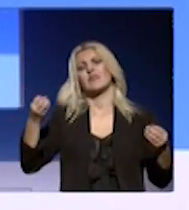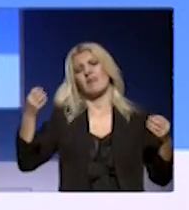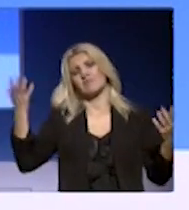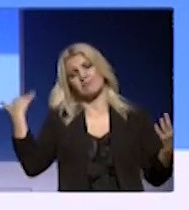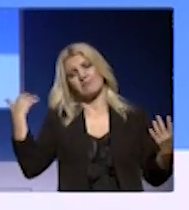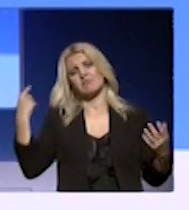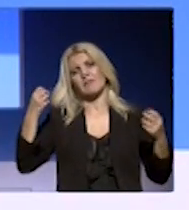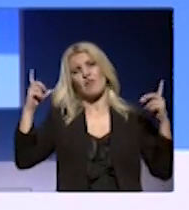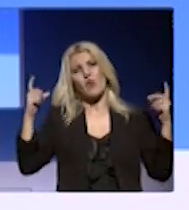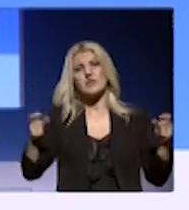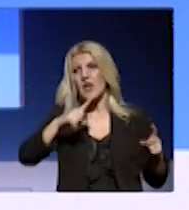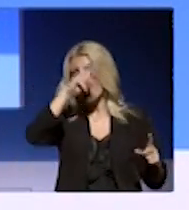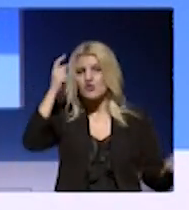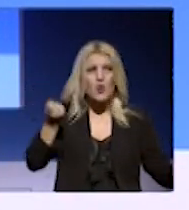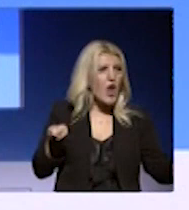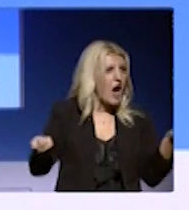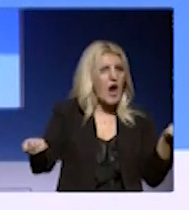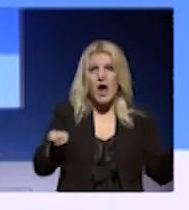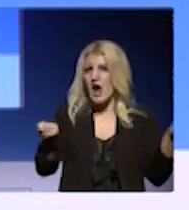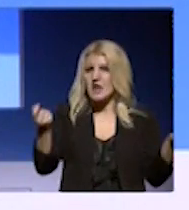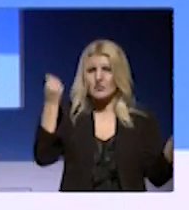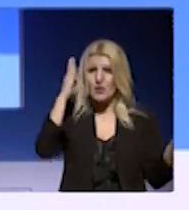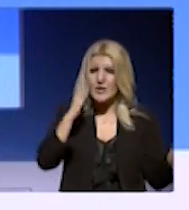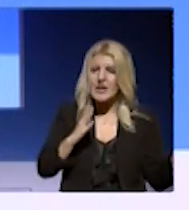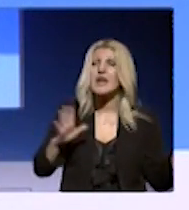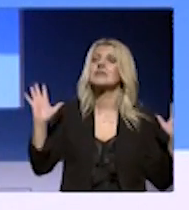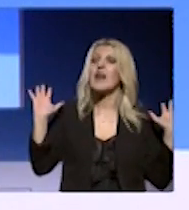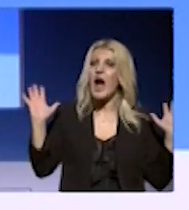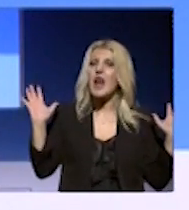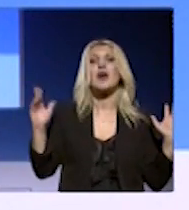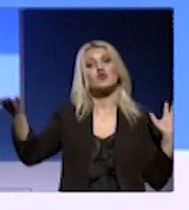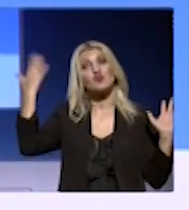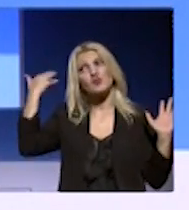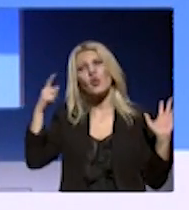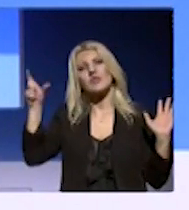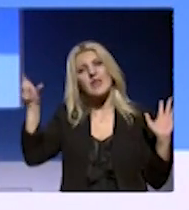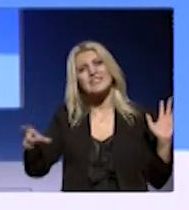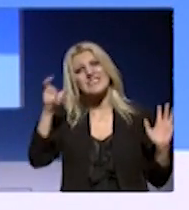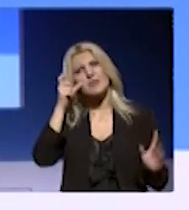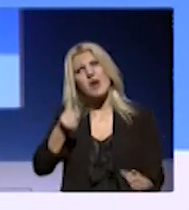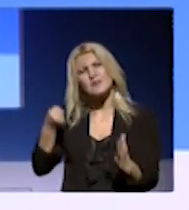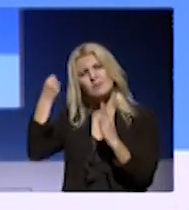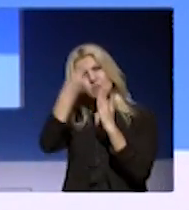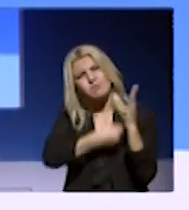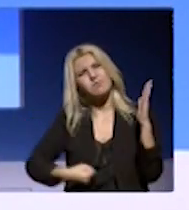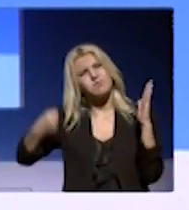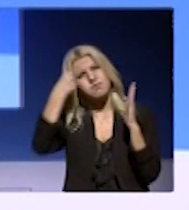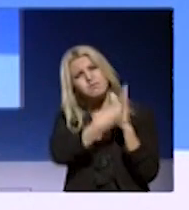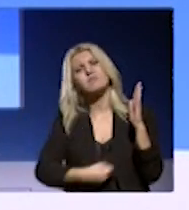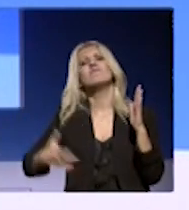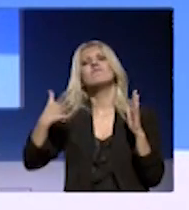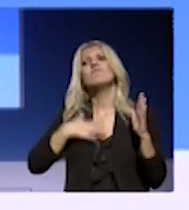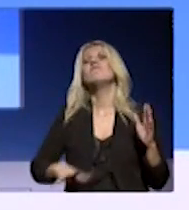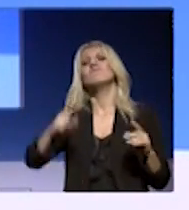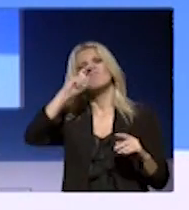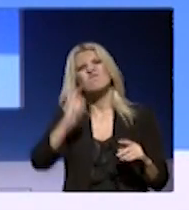την έμφαση με την οποία επιδίωξε την μεγάλη επένδυση στα περιφερειακά αεροδρόμια, η οποία